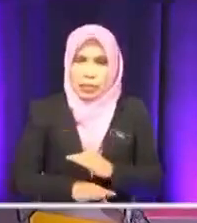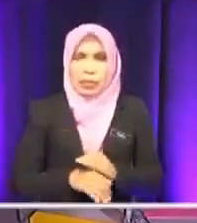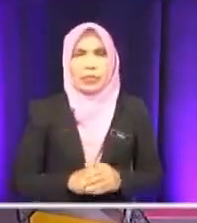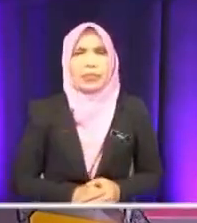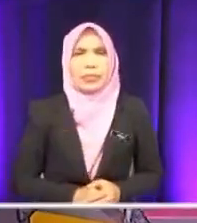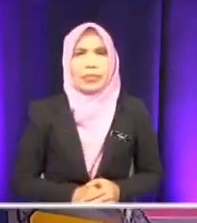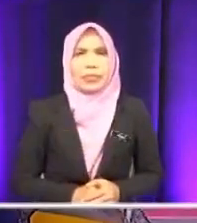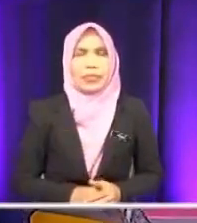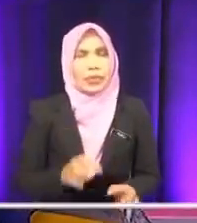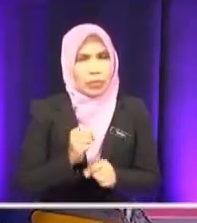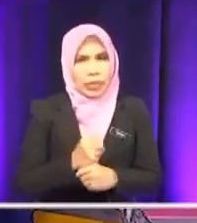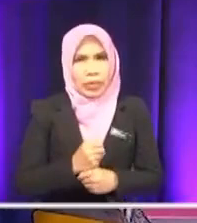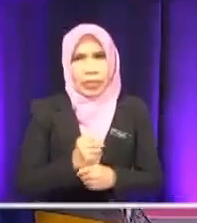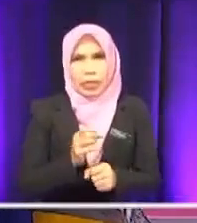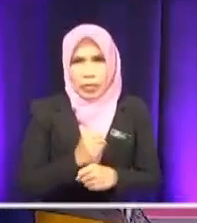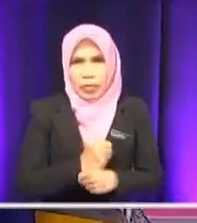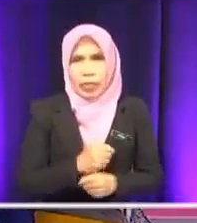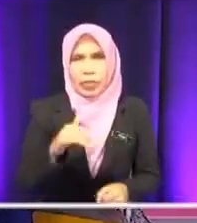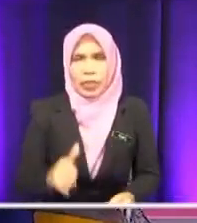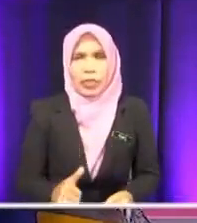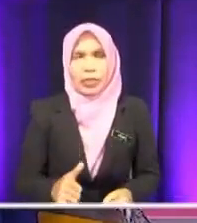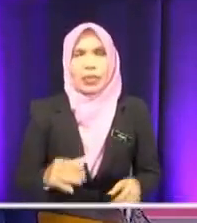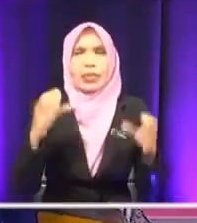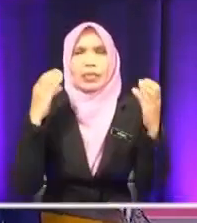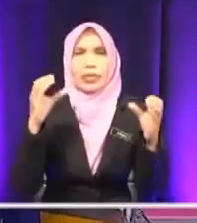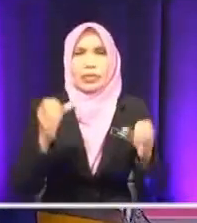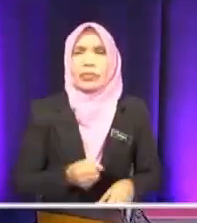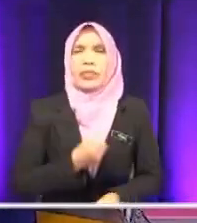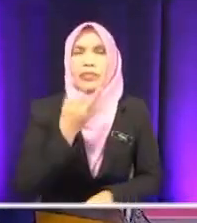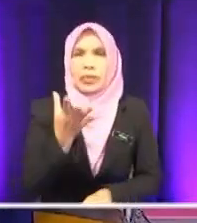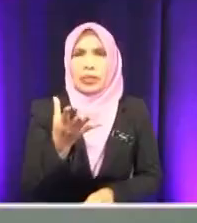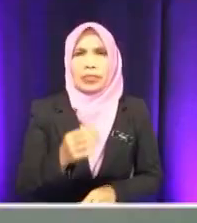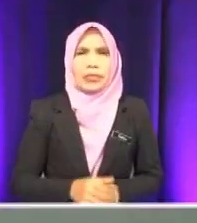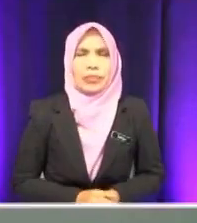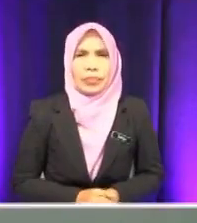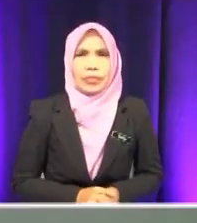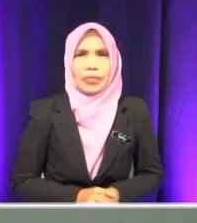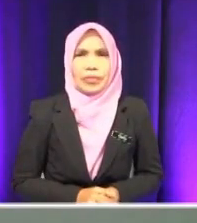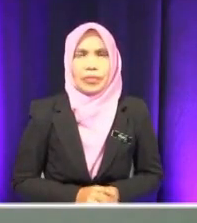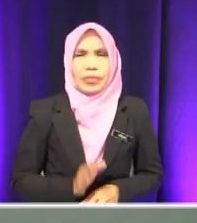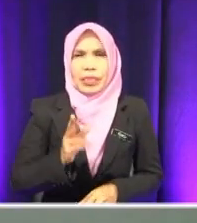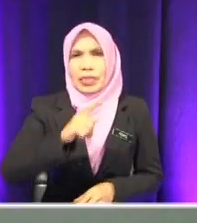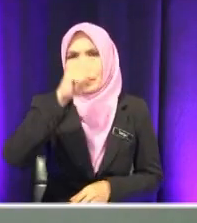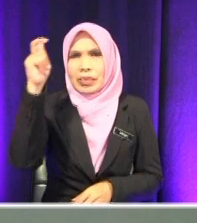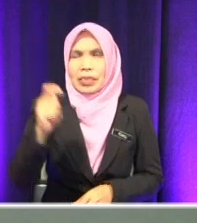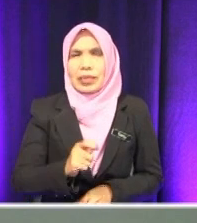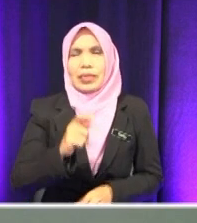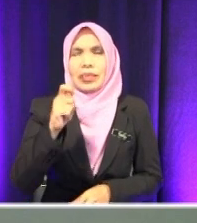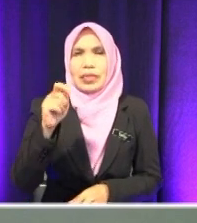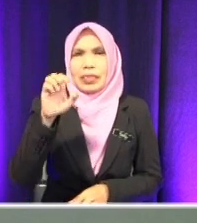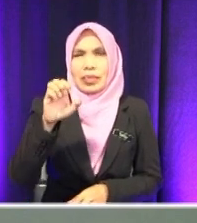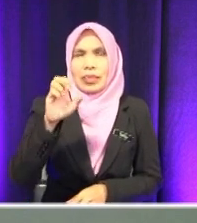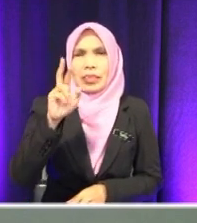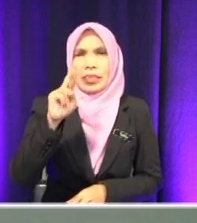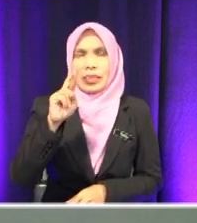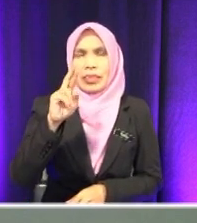cuma bentuk-bentuk yang kita yang Cikgu boleh antaranya dia akan tanya terminologi fakta